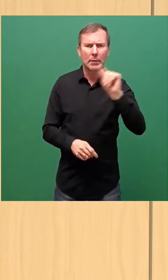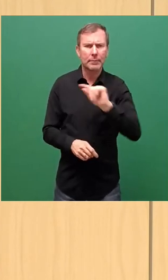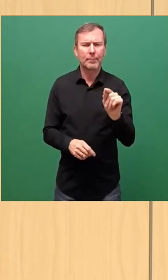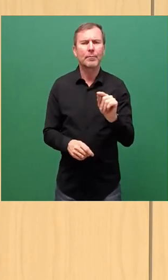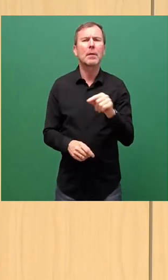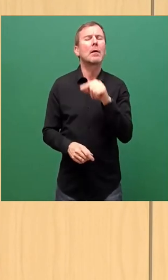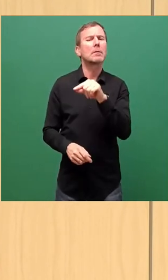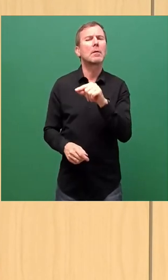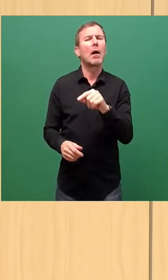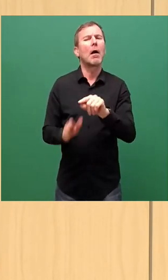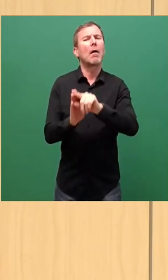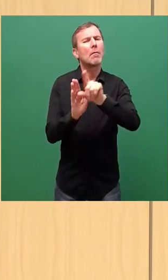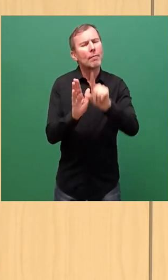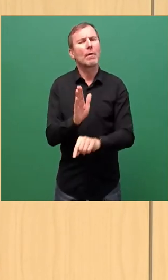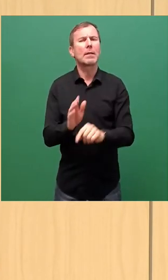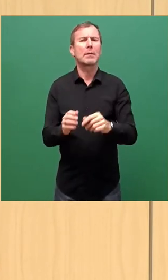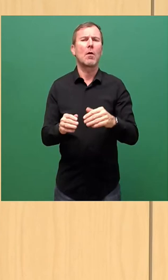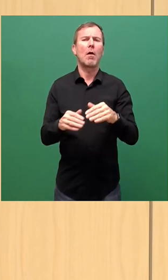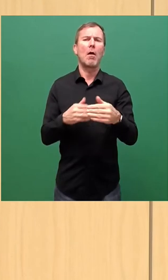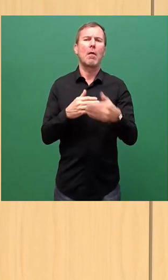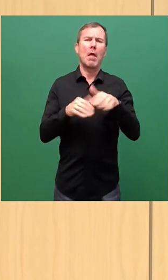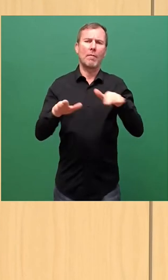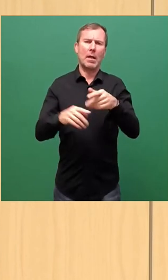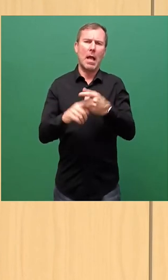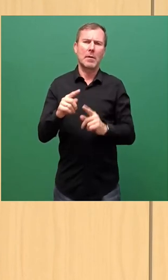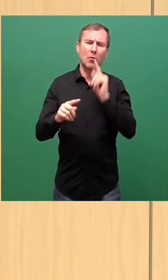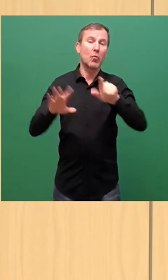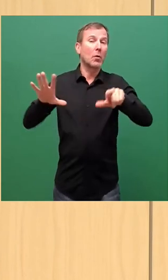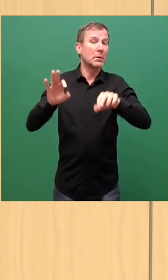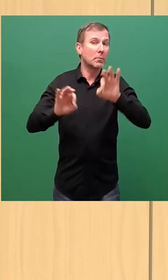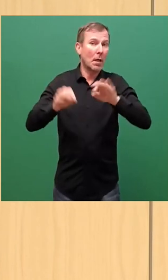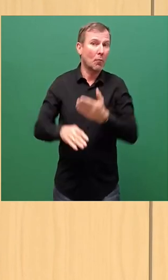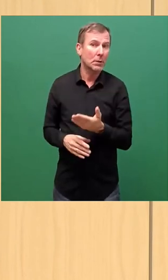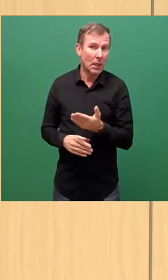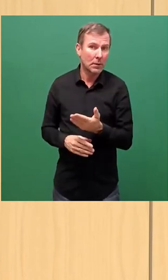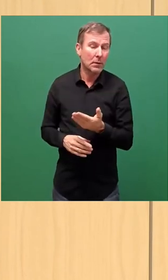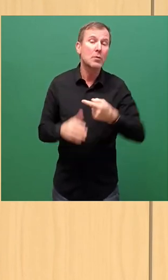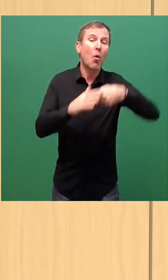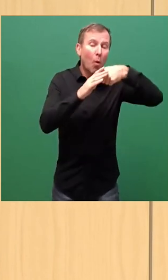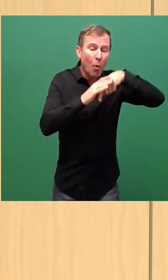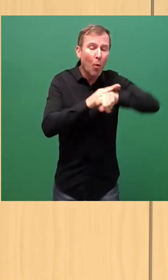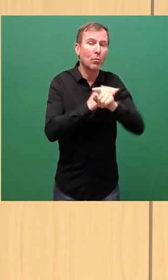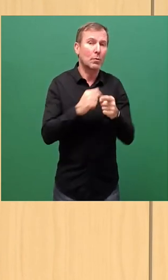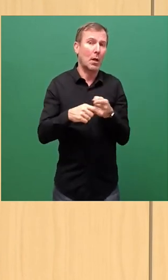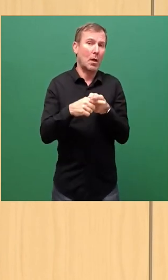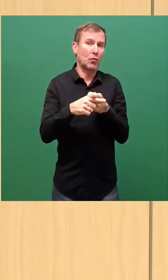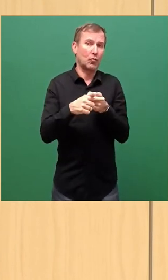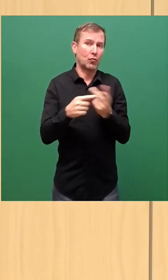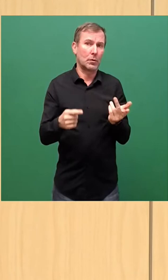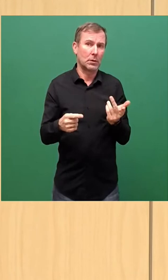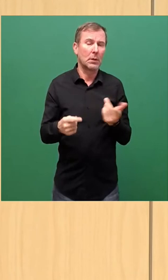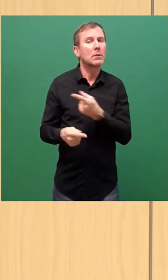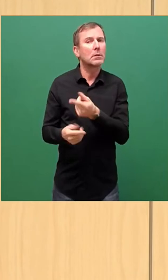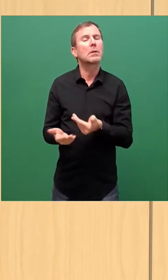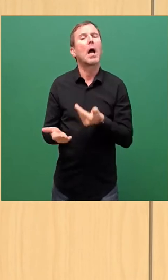relativ niedrigen ÖPNV-Anteil von 17%, also unterdurchschnittlich. Und insofern ist es hier ein Angebot, was